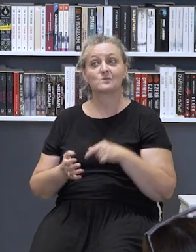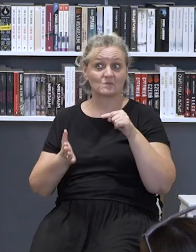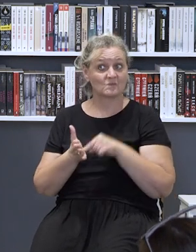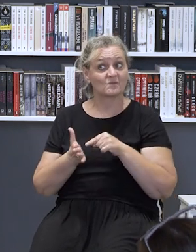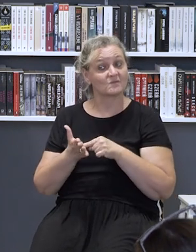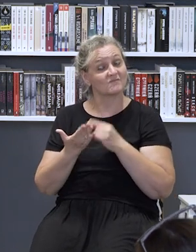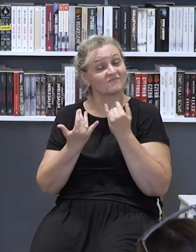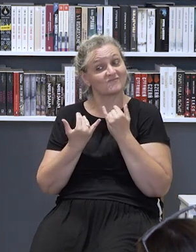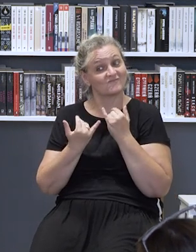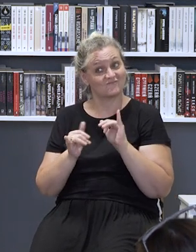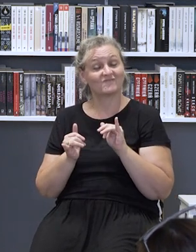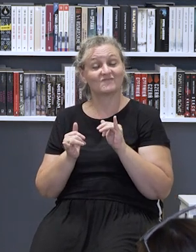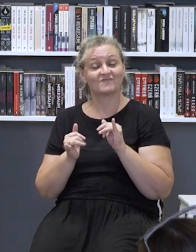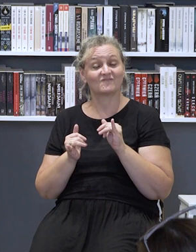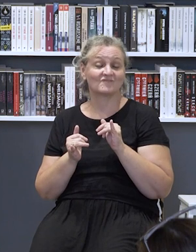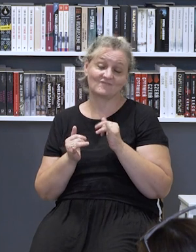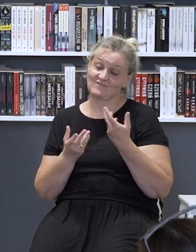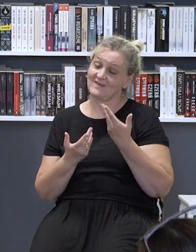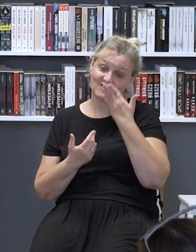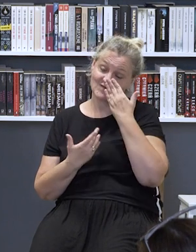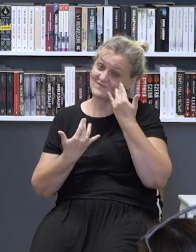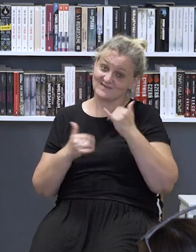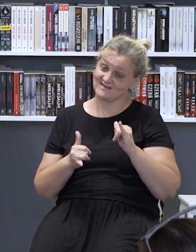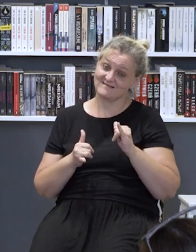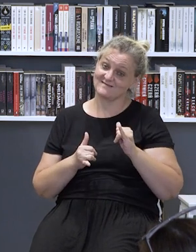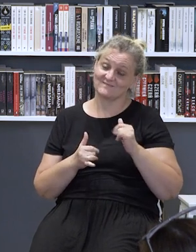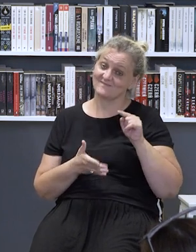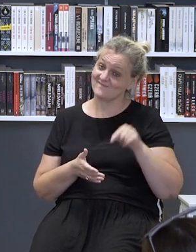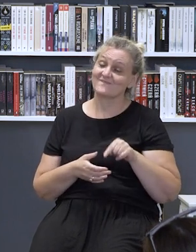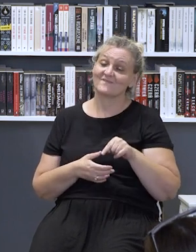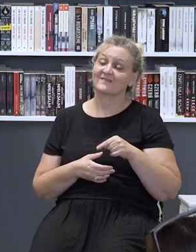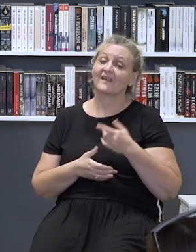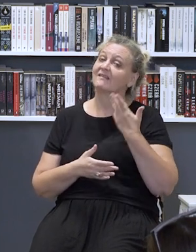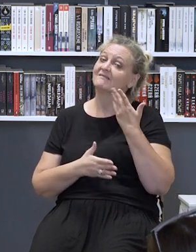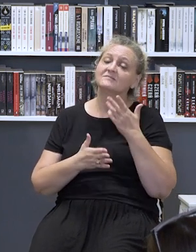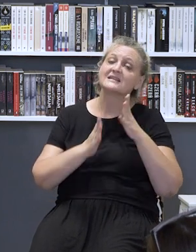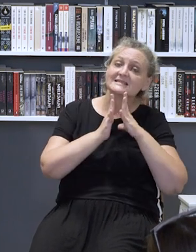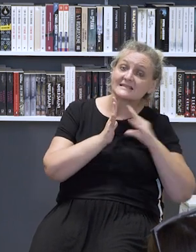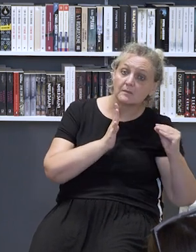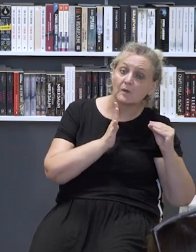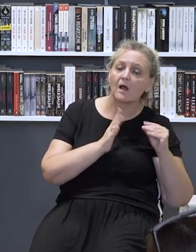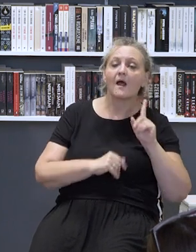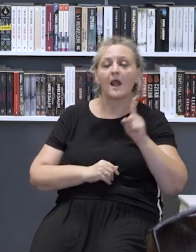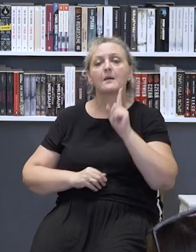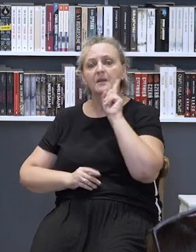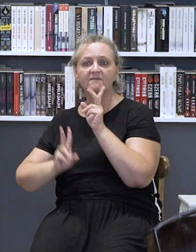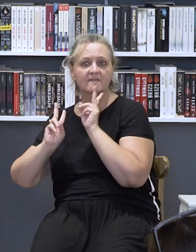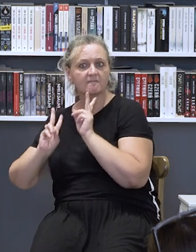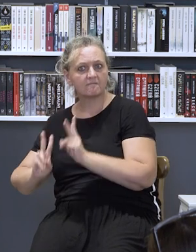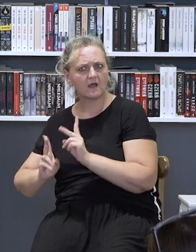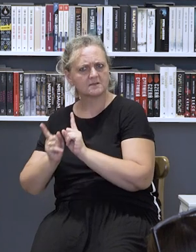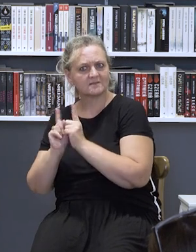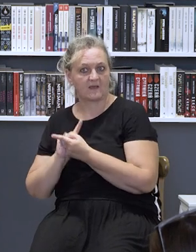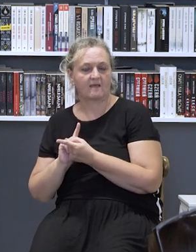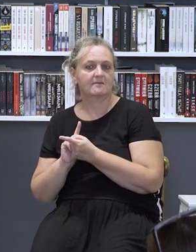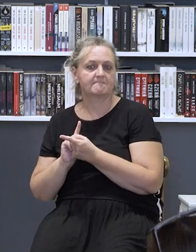To już zupełnie zmienia rzeczywistość. Nie tylko symboliczną, tylko rzeczywistość, taką